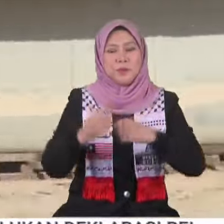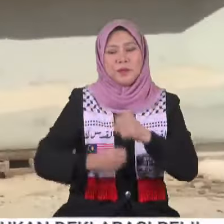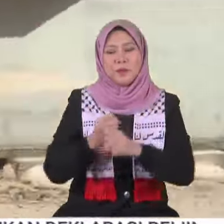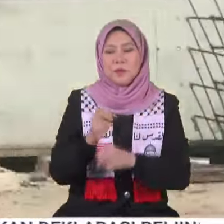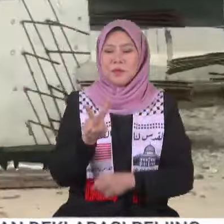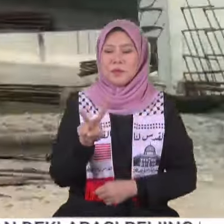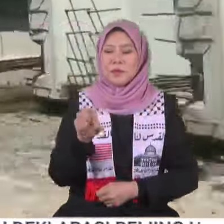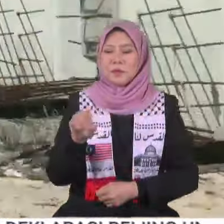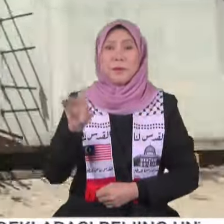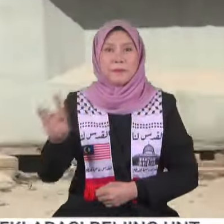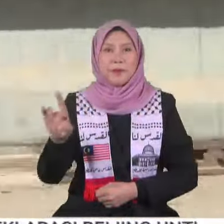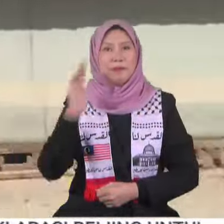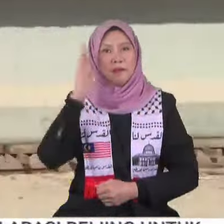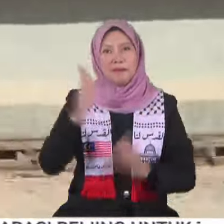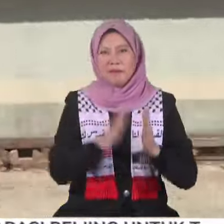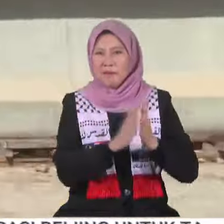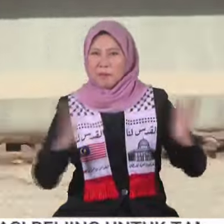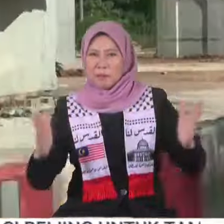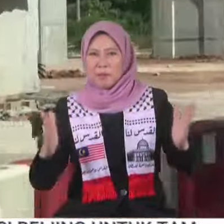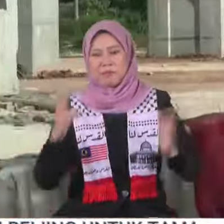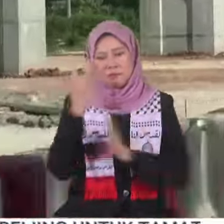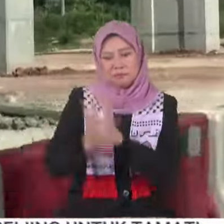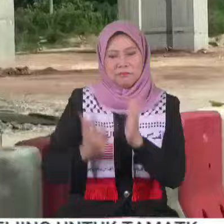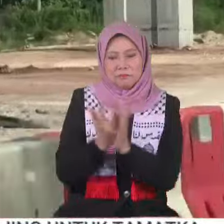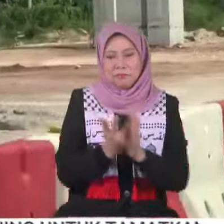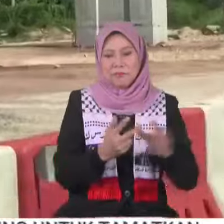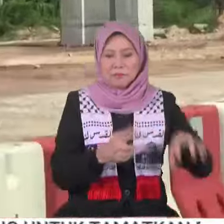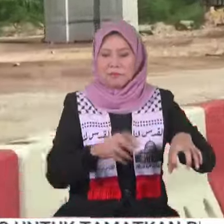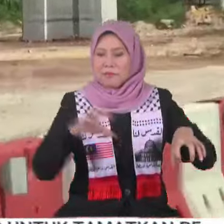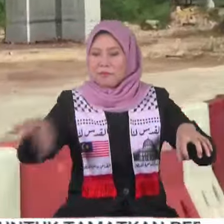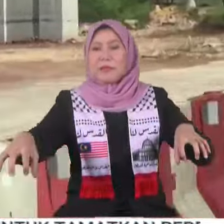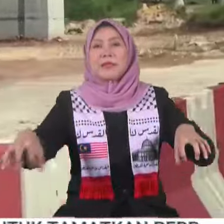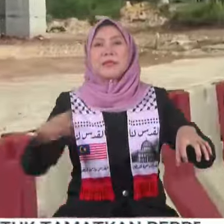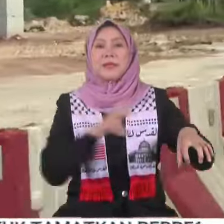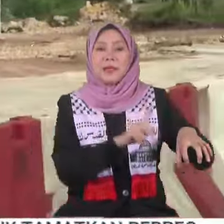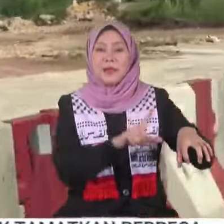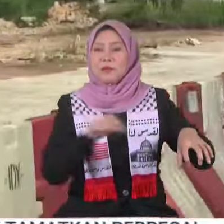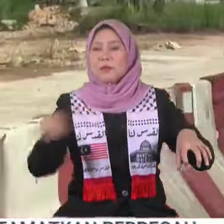bakal memendekkan tempoh perjalanan kepada 3 jam dari Kuala Lumpur ke